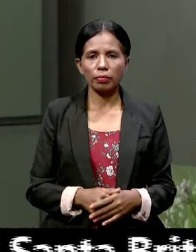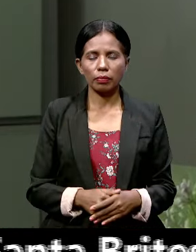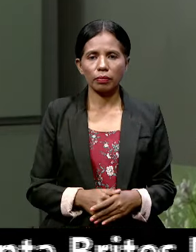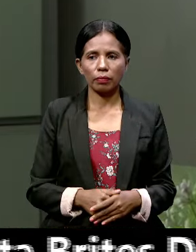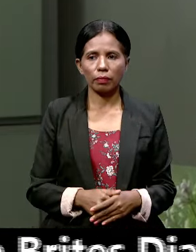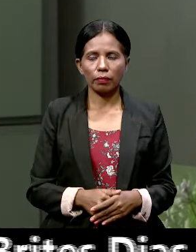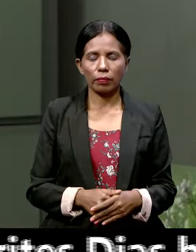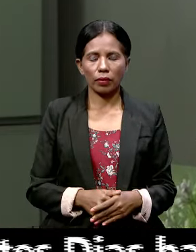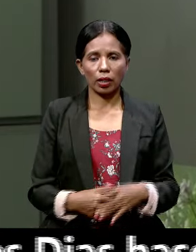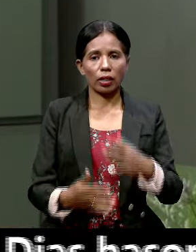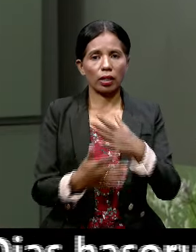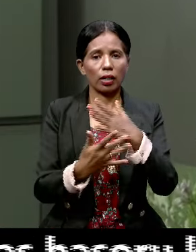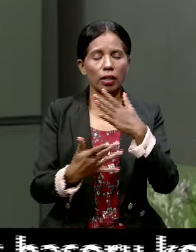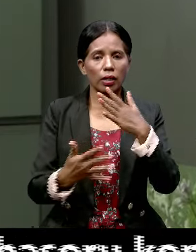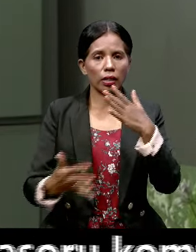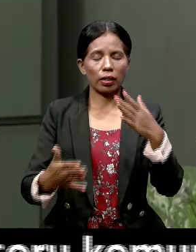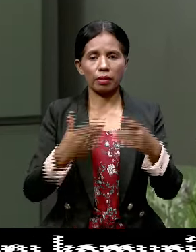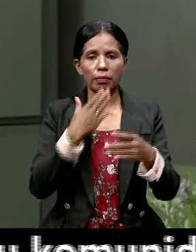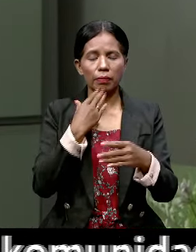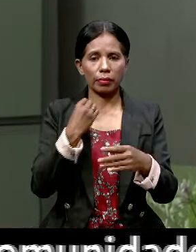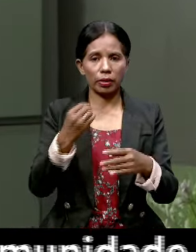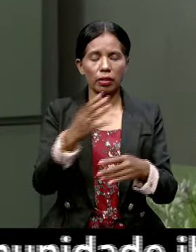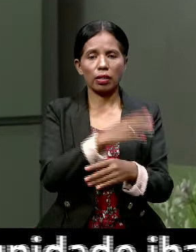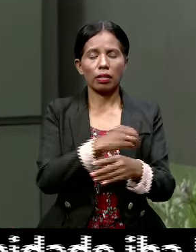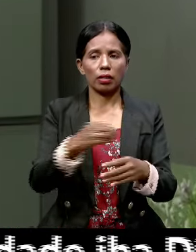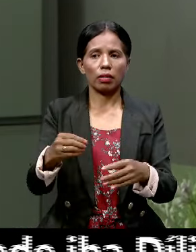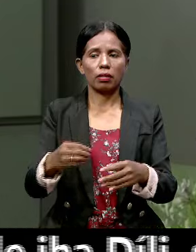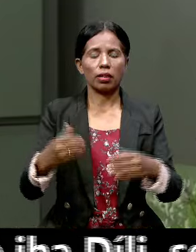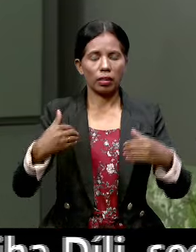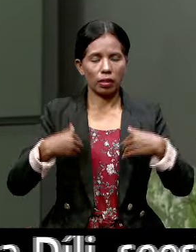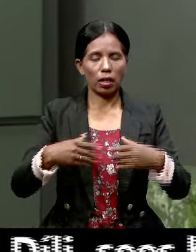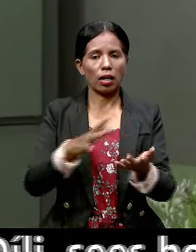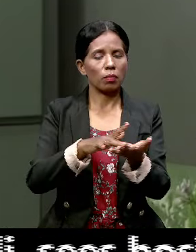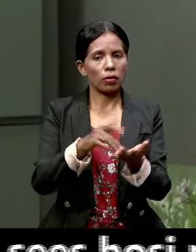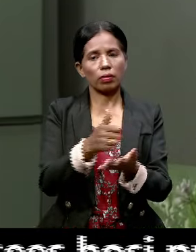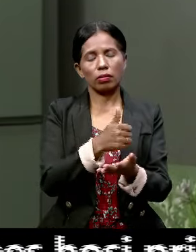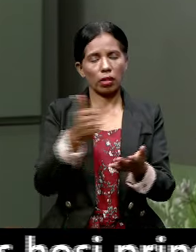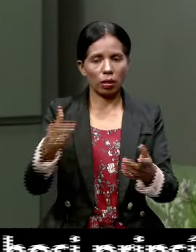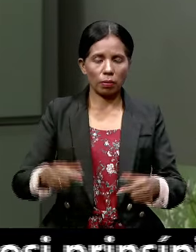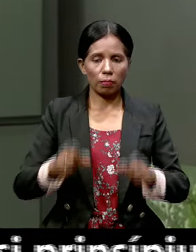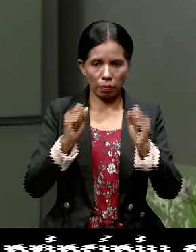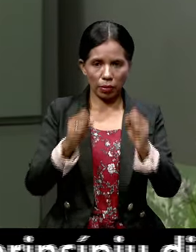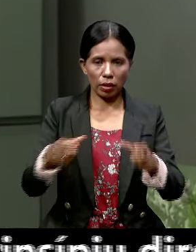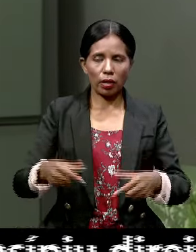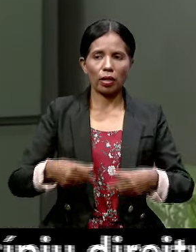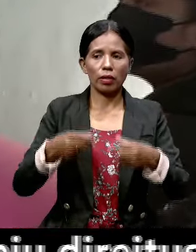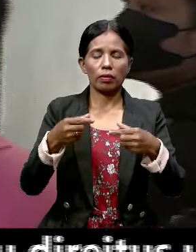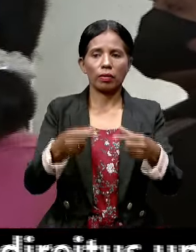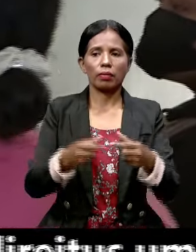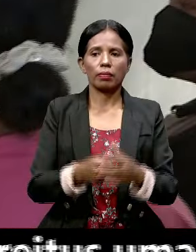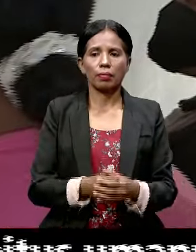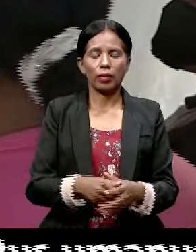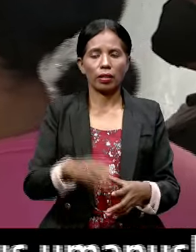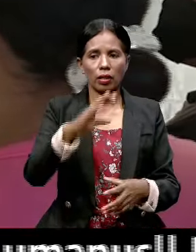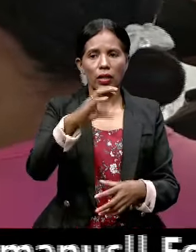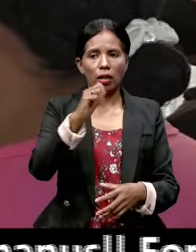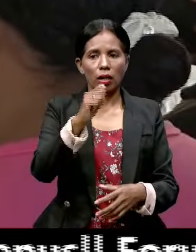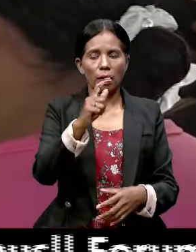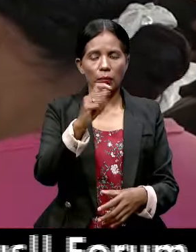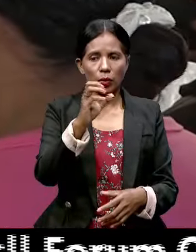rang midar metformin mai be iha aimoruk seluk mak belepo aimoruk metformin lah iha mai captopril mas di sana